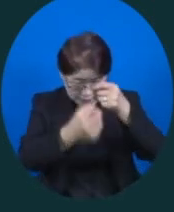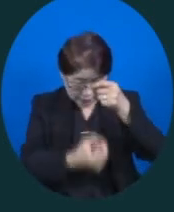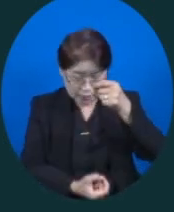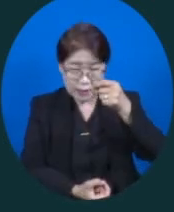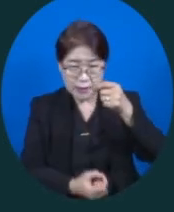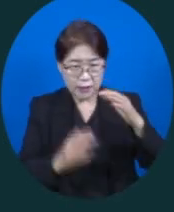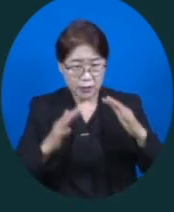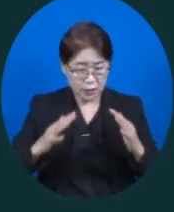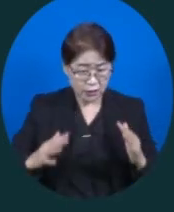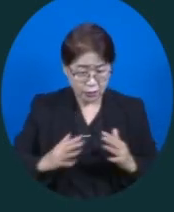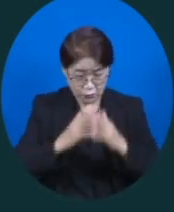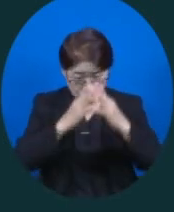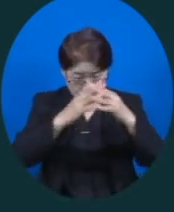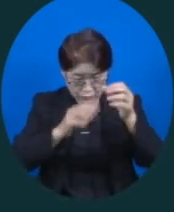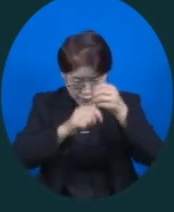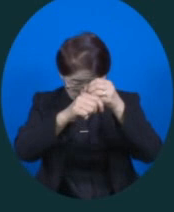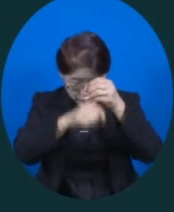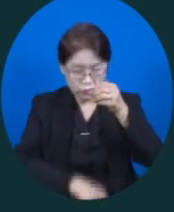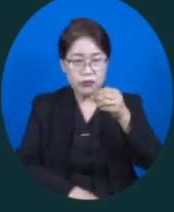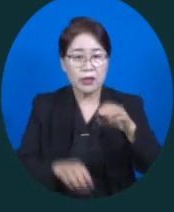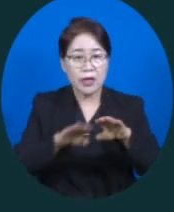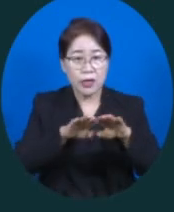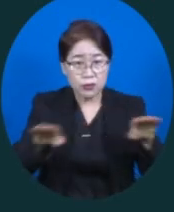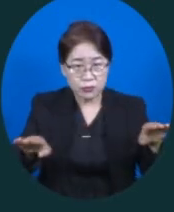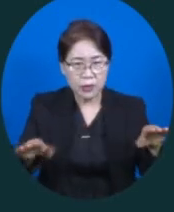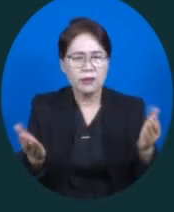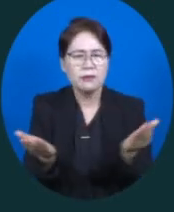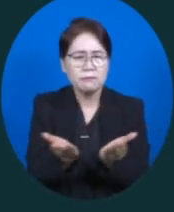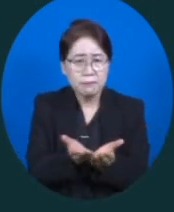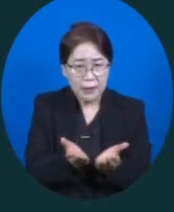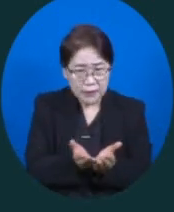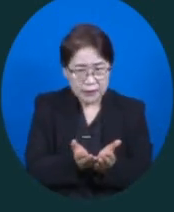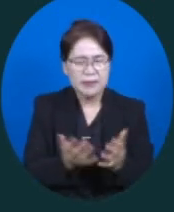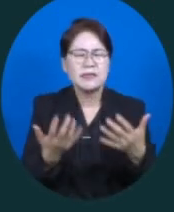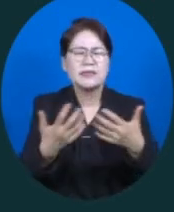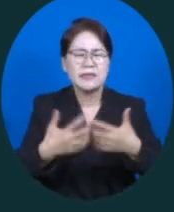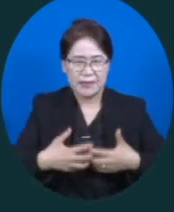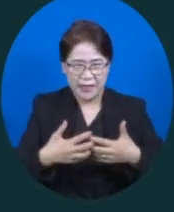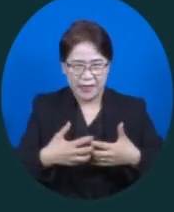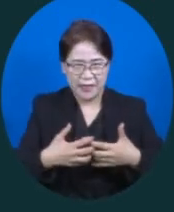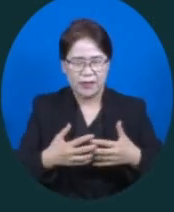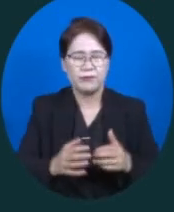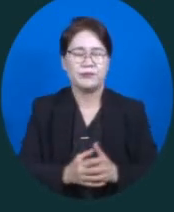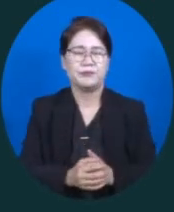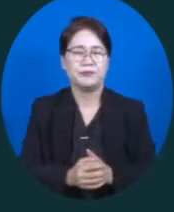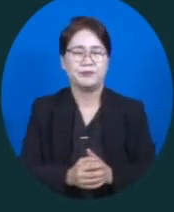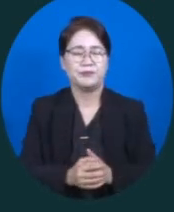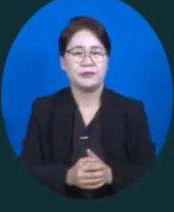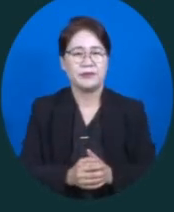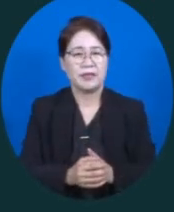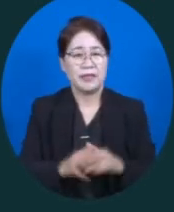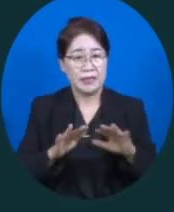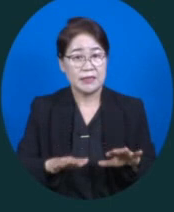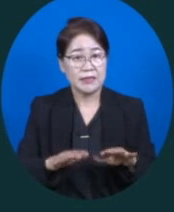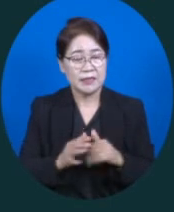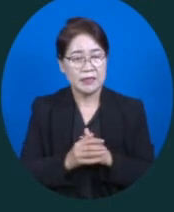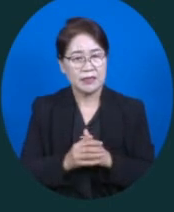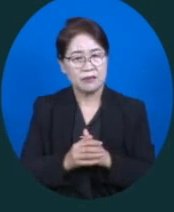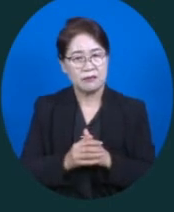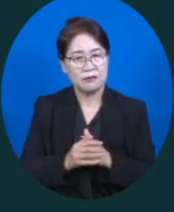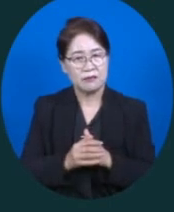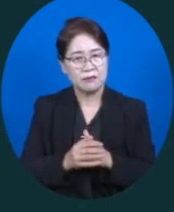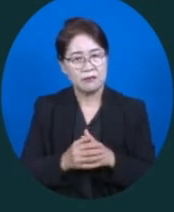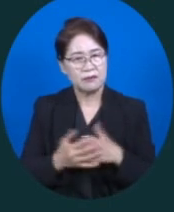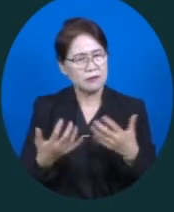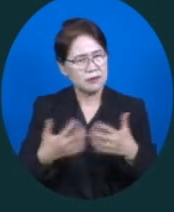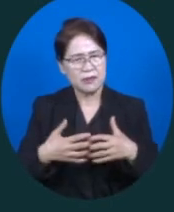이렇게 수직과 수평을 재는 지구입니다 지금은 보니까요 저런